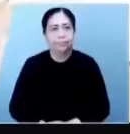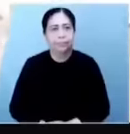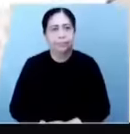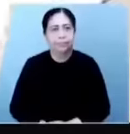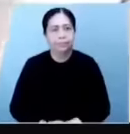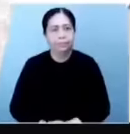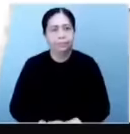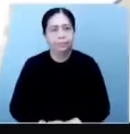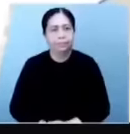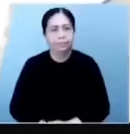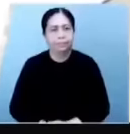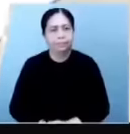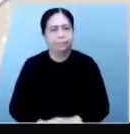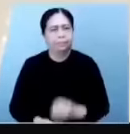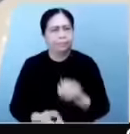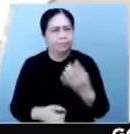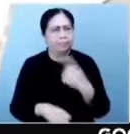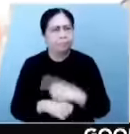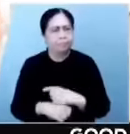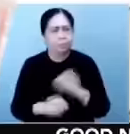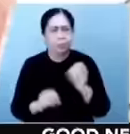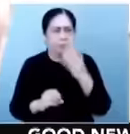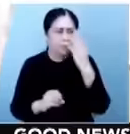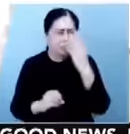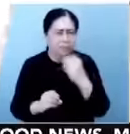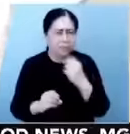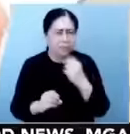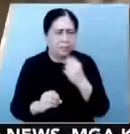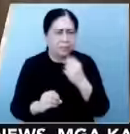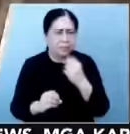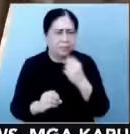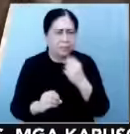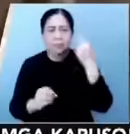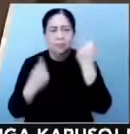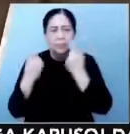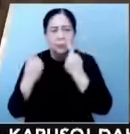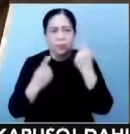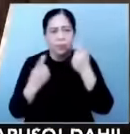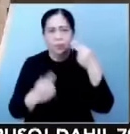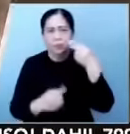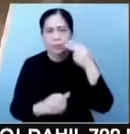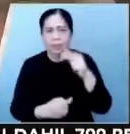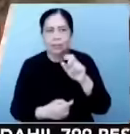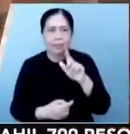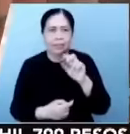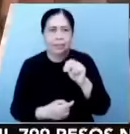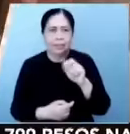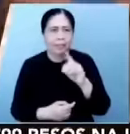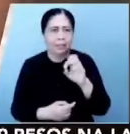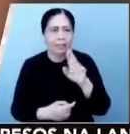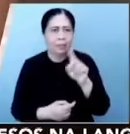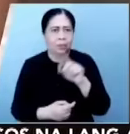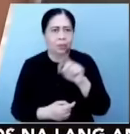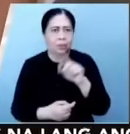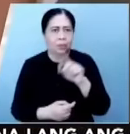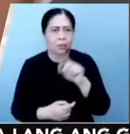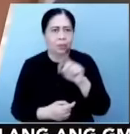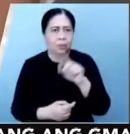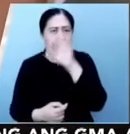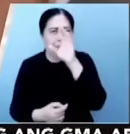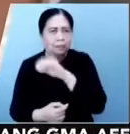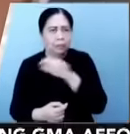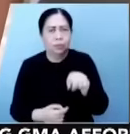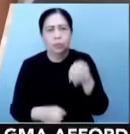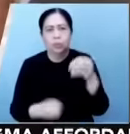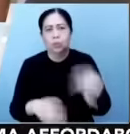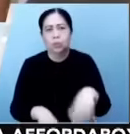Ilang araw na rin halos walang tulog at balisa si Helen de la Cruz. Mayat maya kong maglibot para hanapin ang nawawalang